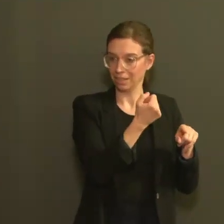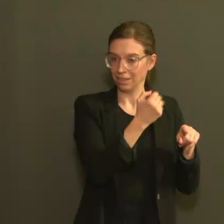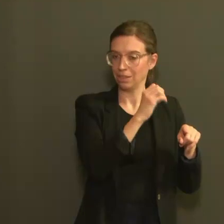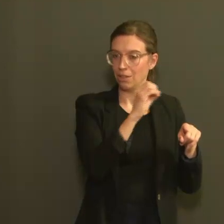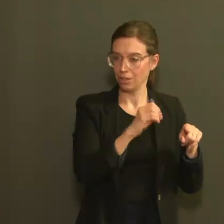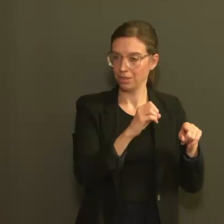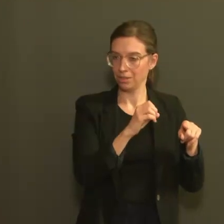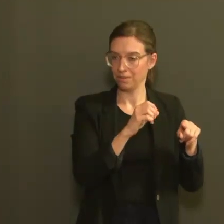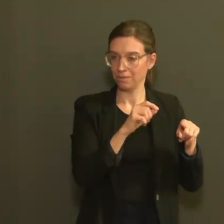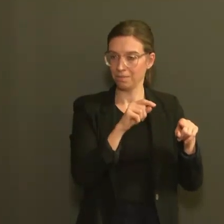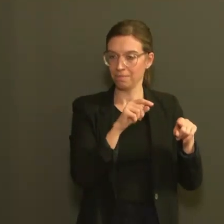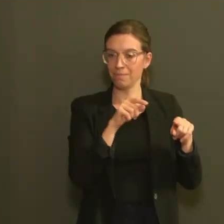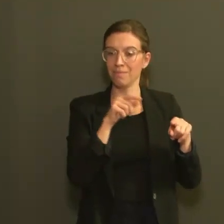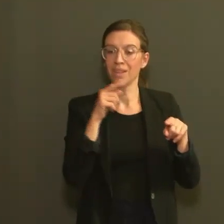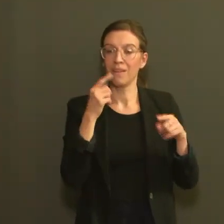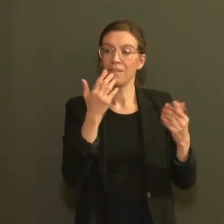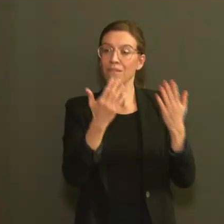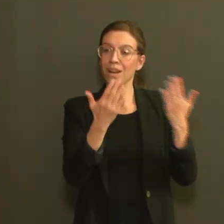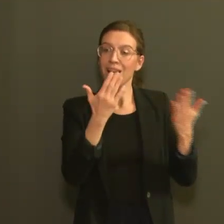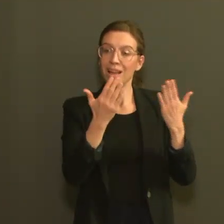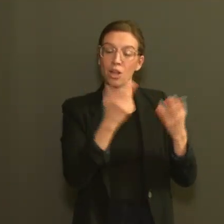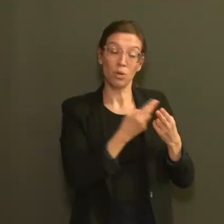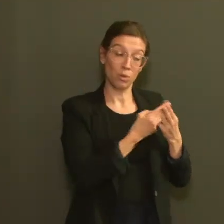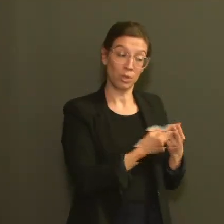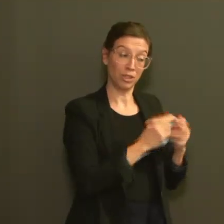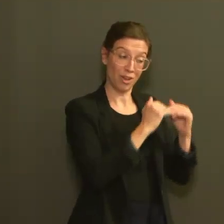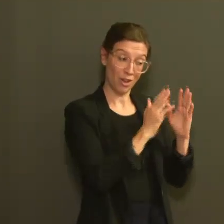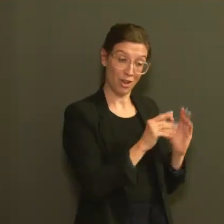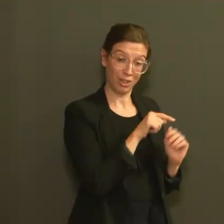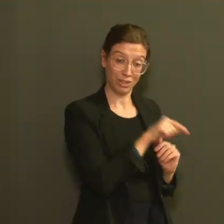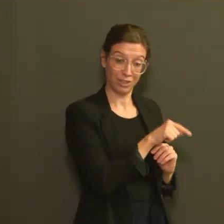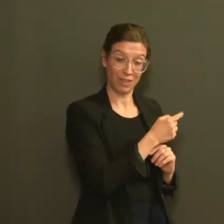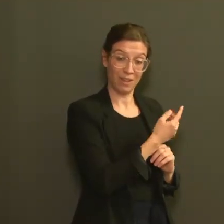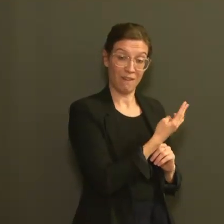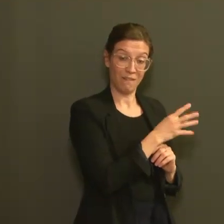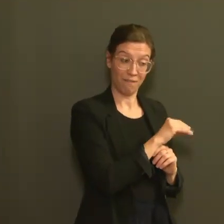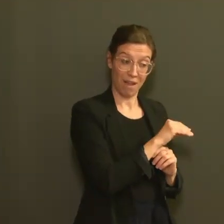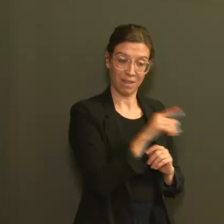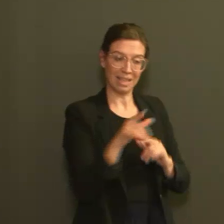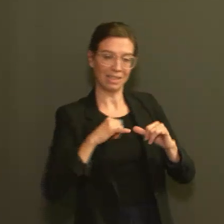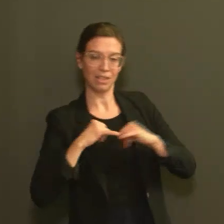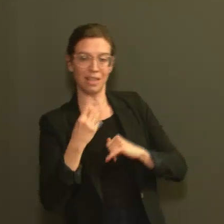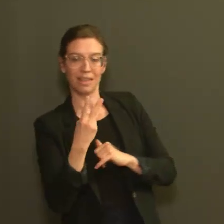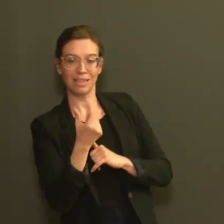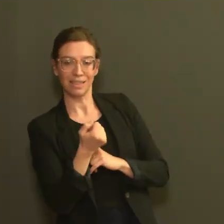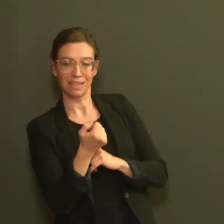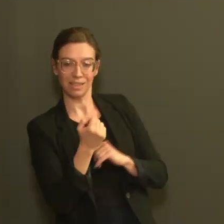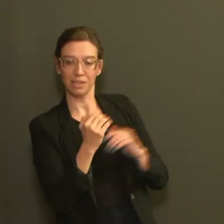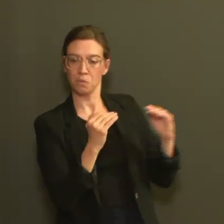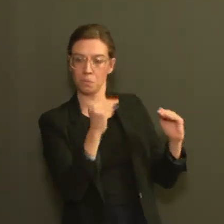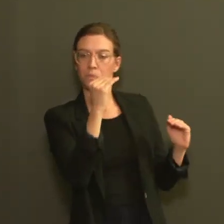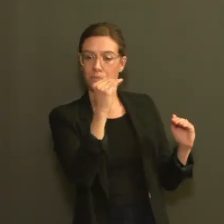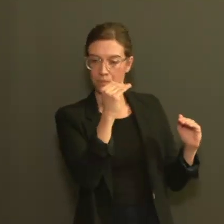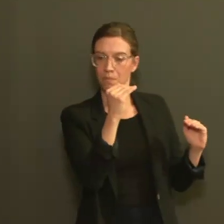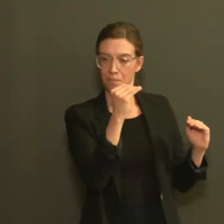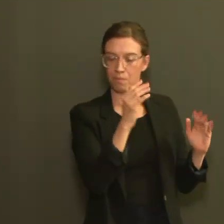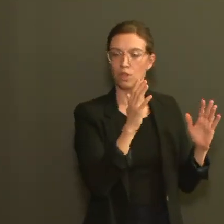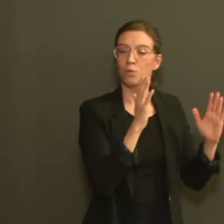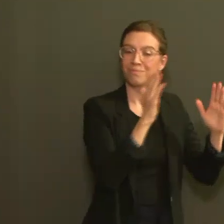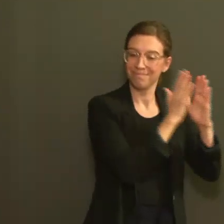Sinds deze zomer is dat veranderd. Het merendeel van de overlijdens vindt plaats in het ziekenhuis, 78%, en slechts